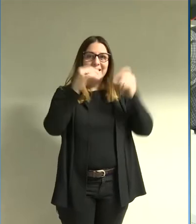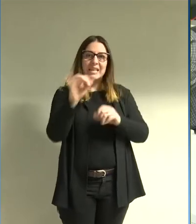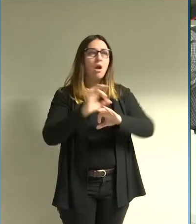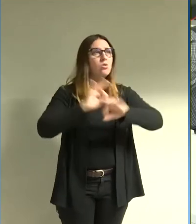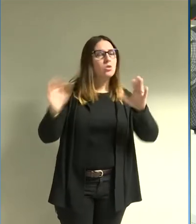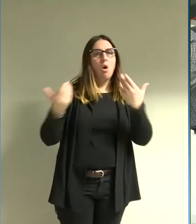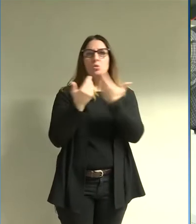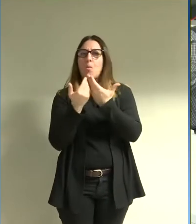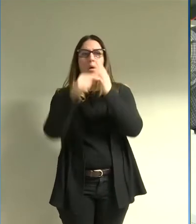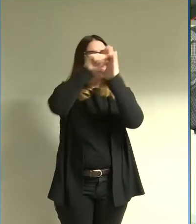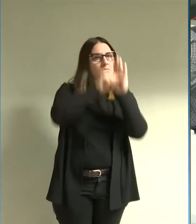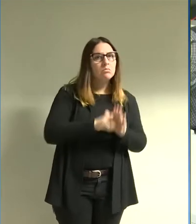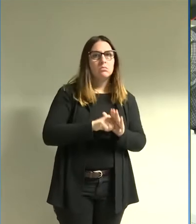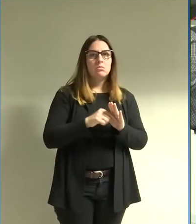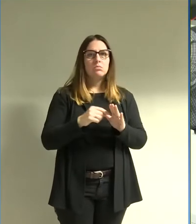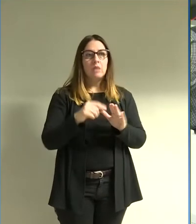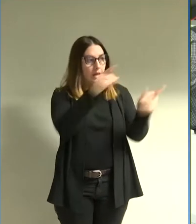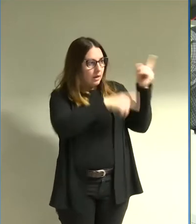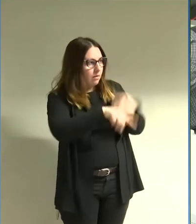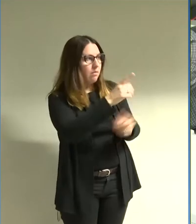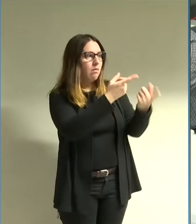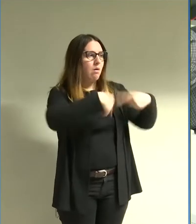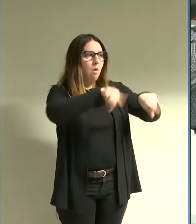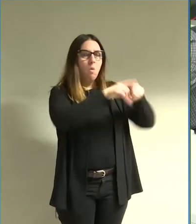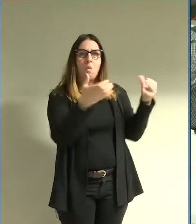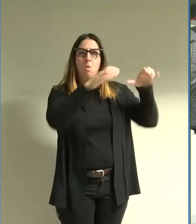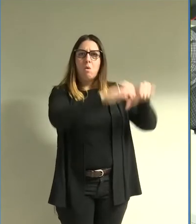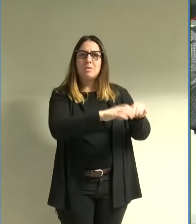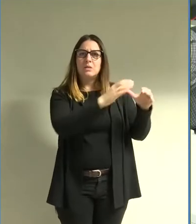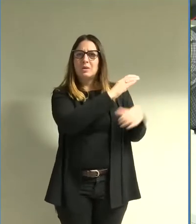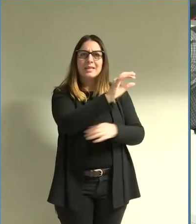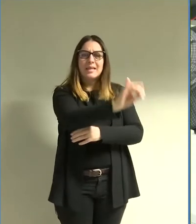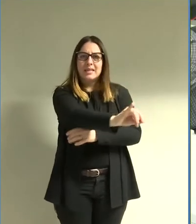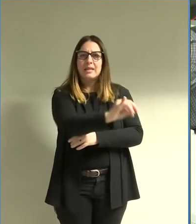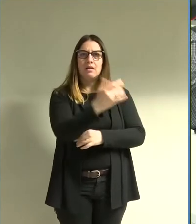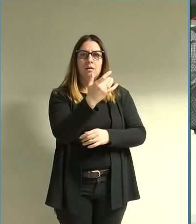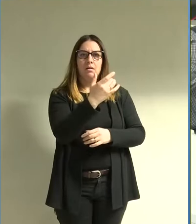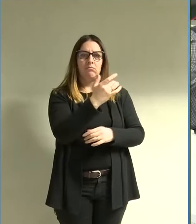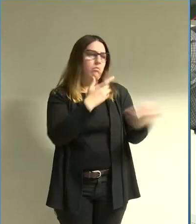aux membres et surtout à la commission des cci de passer